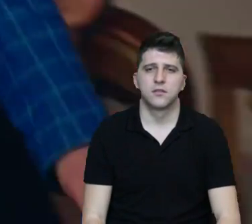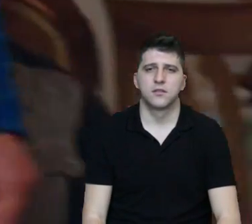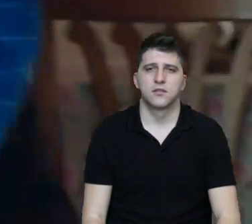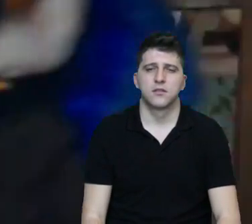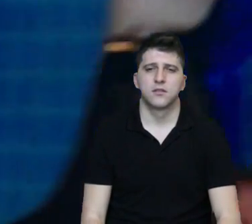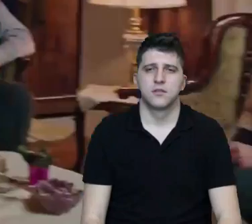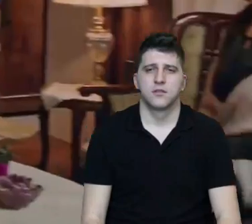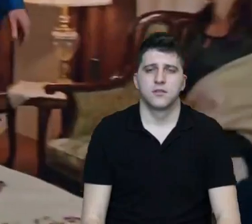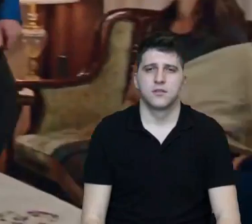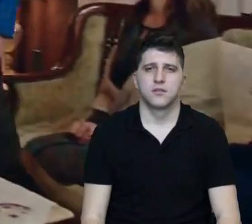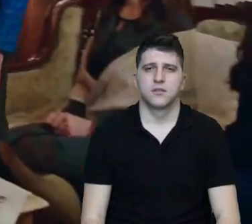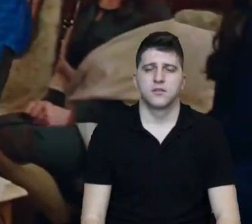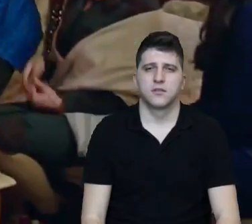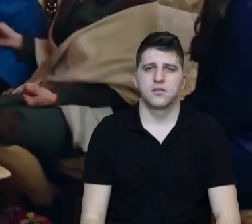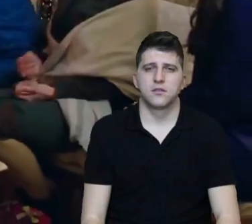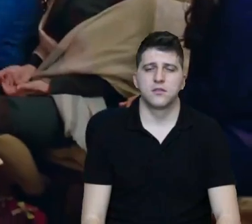Ciddileşerek yerine oturdu.